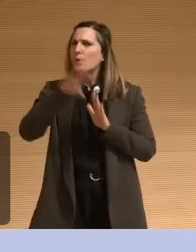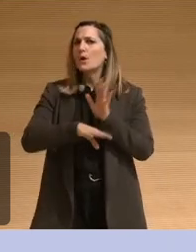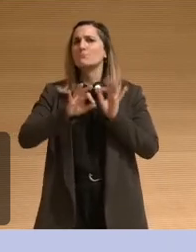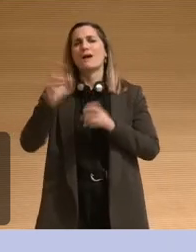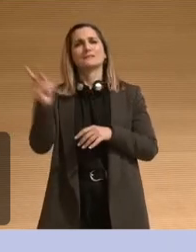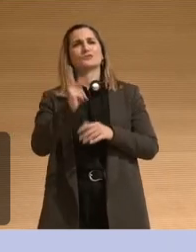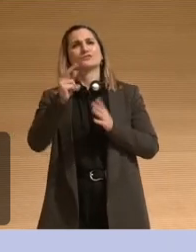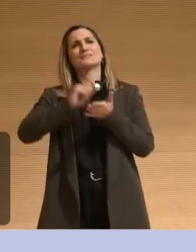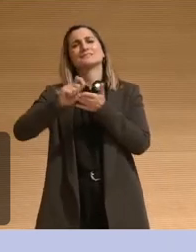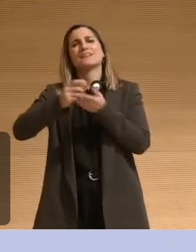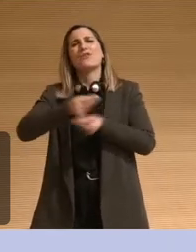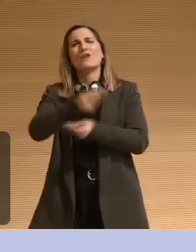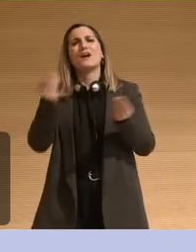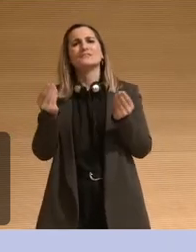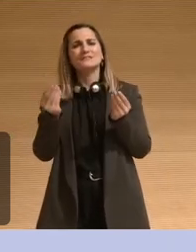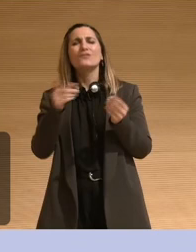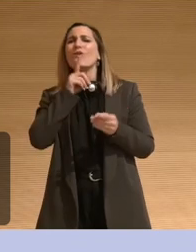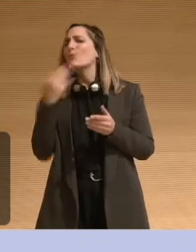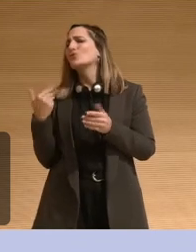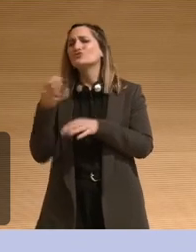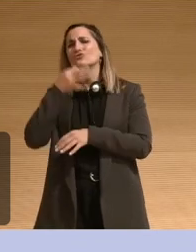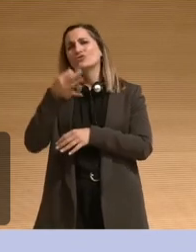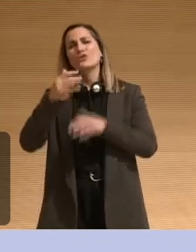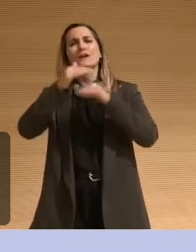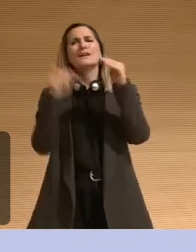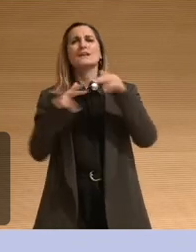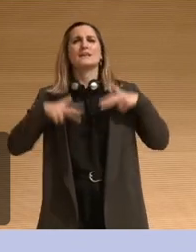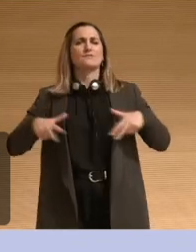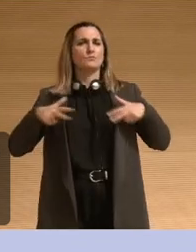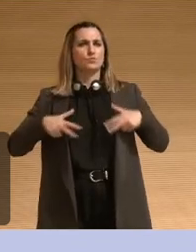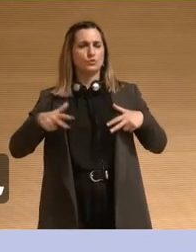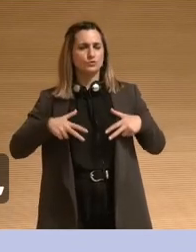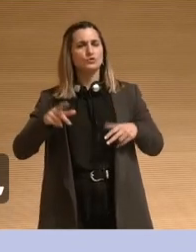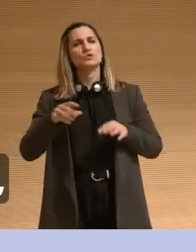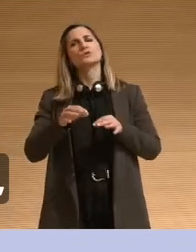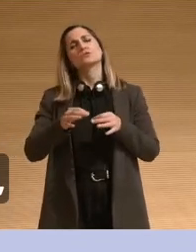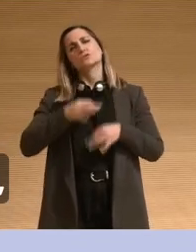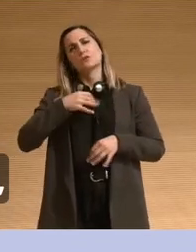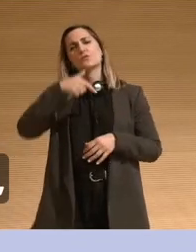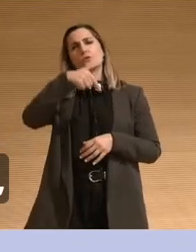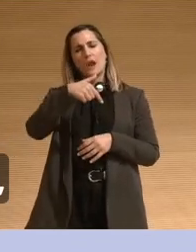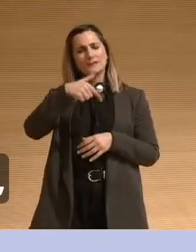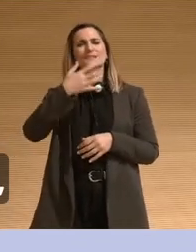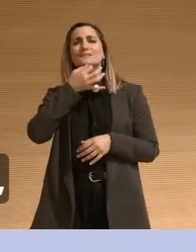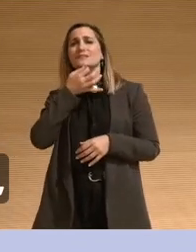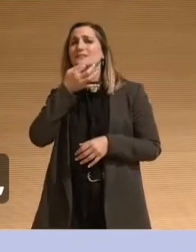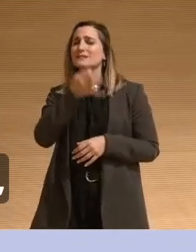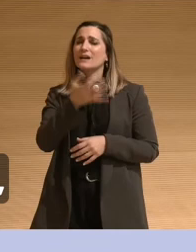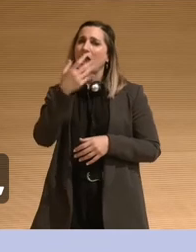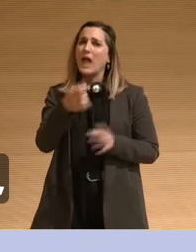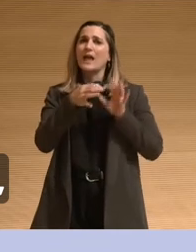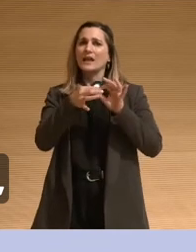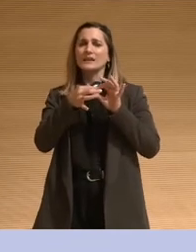όπως αυτό που περιέγραψε και ο Υφυπουργός, ο κύριος γιατρός Μανολάκης, βασισμένο σε